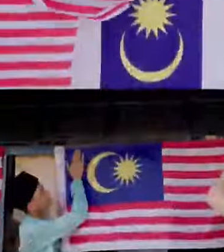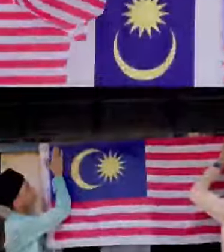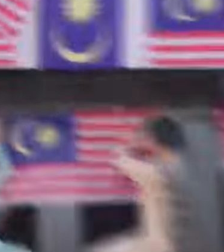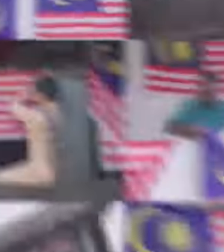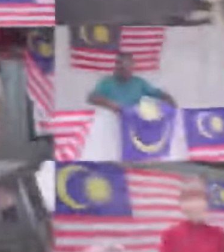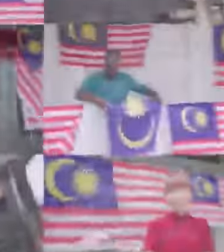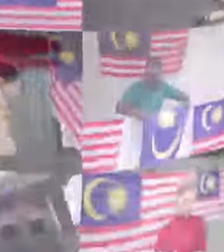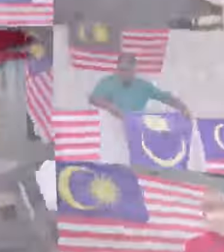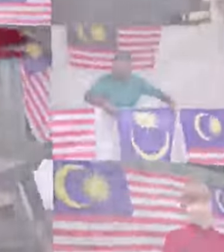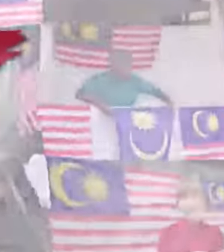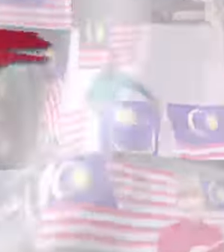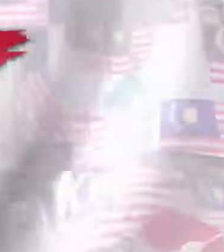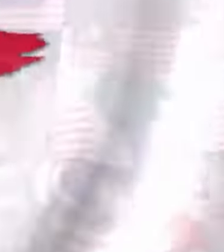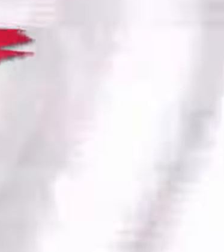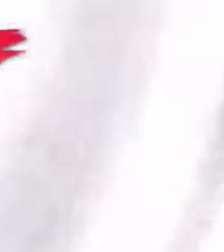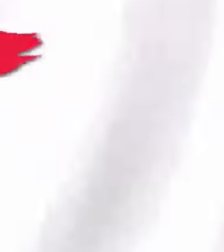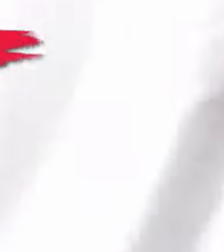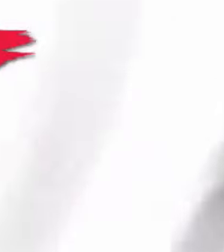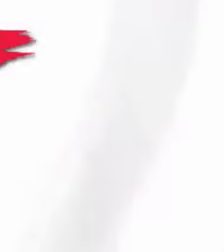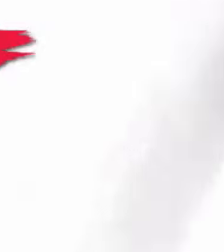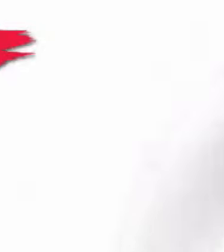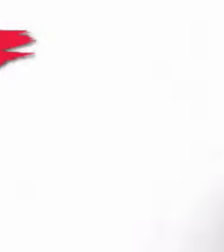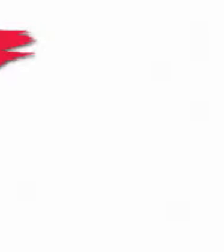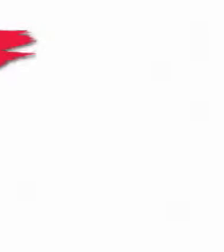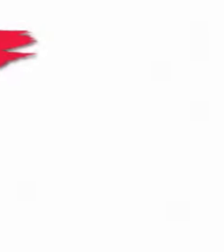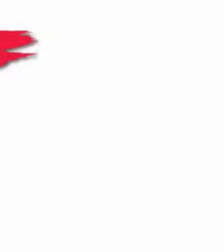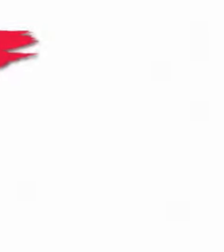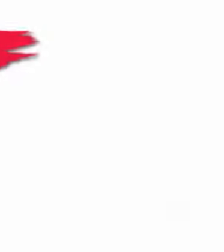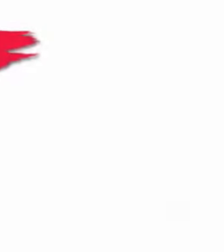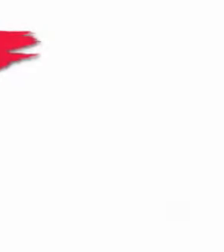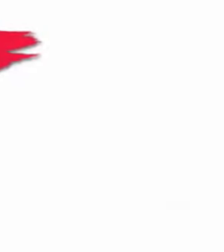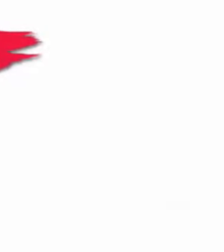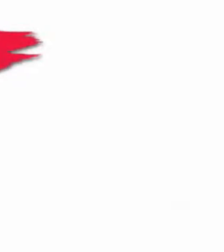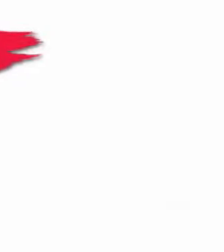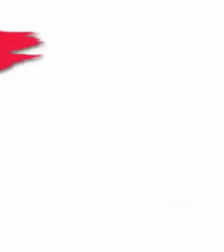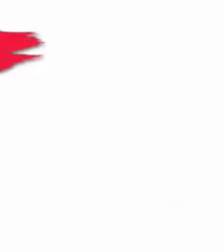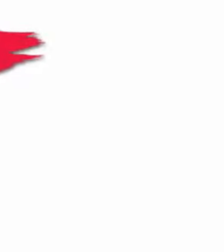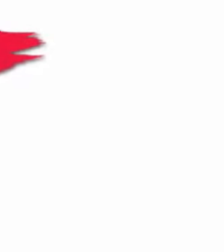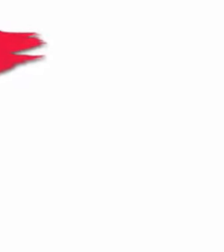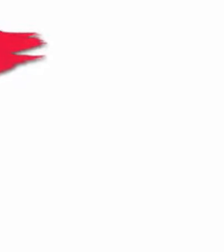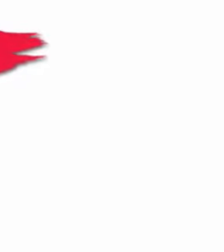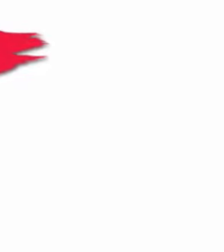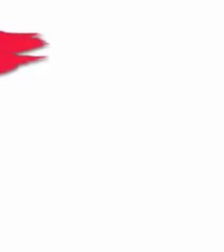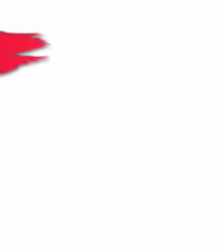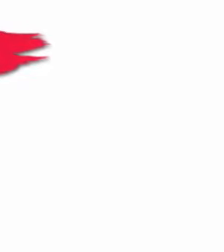Satu rumah, satu jalur gemilang. Jalur gemilang, cerminan maruah bangsa dan negara.